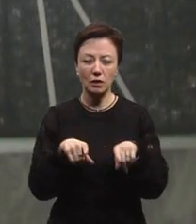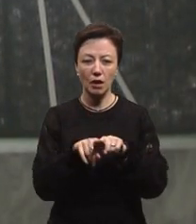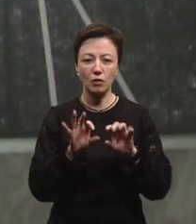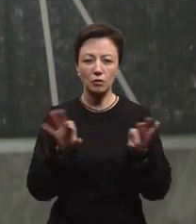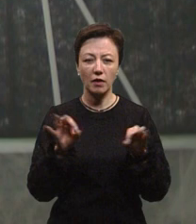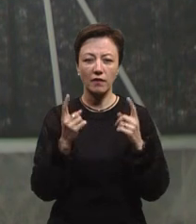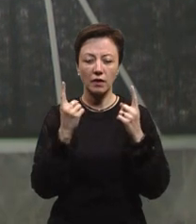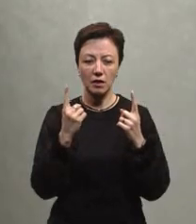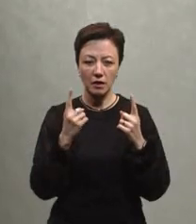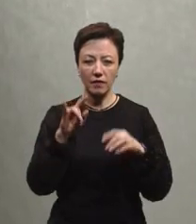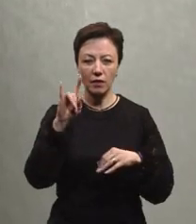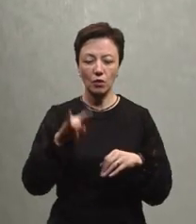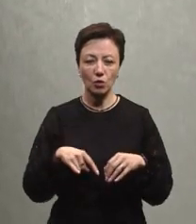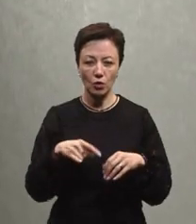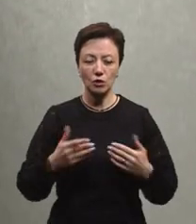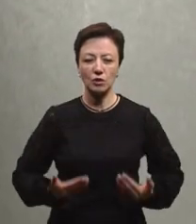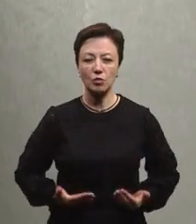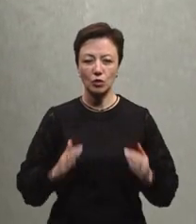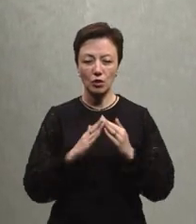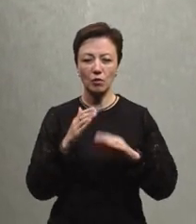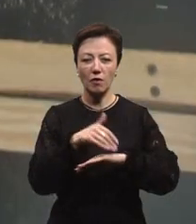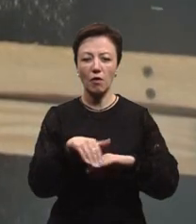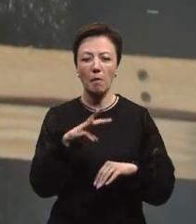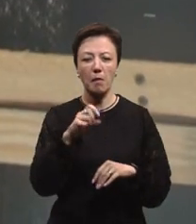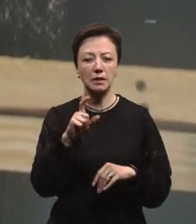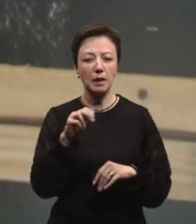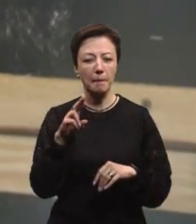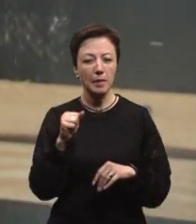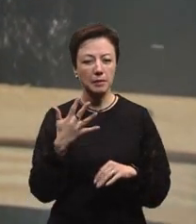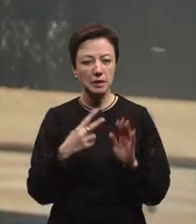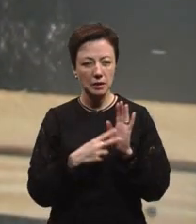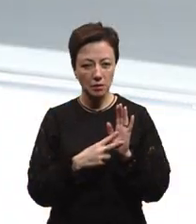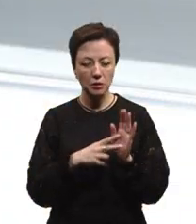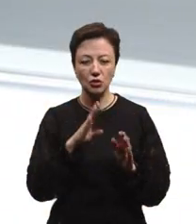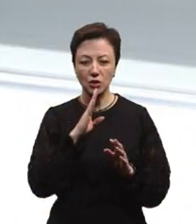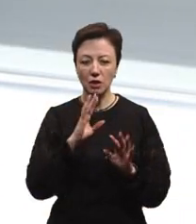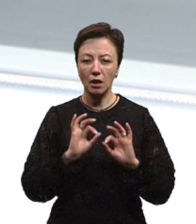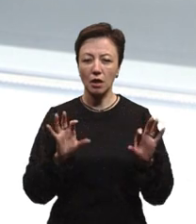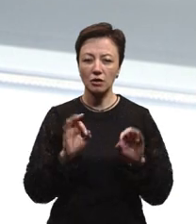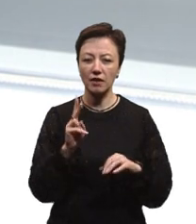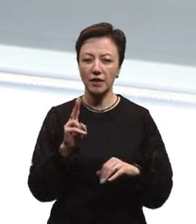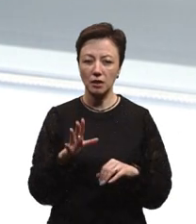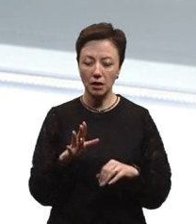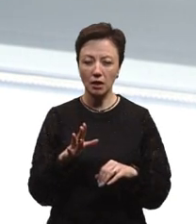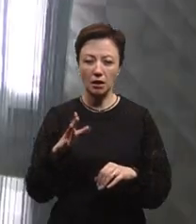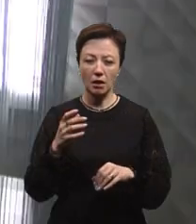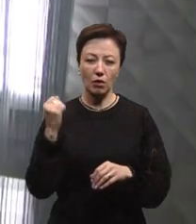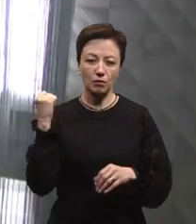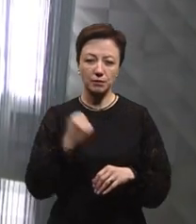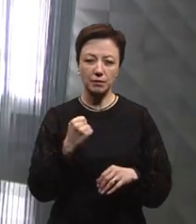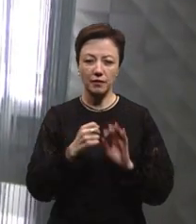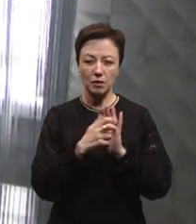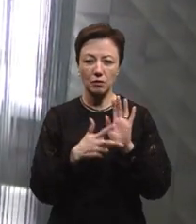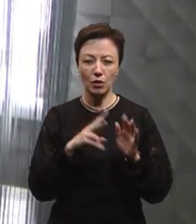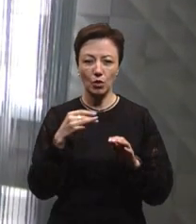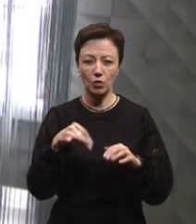про велике вікно у вітальні мешканка будинку що по вулиці Мазепи 57 Оксана жінка каже У її квартирі від перельоту 18 лютого